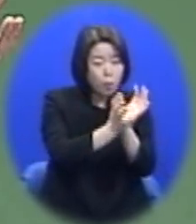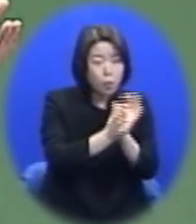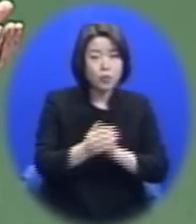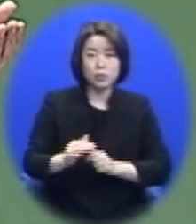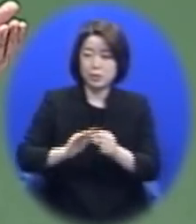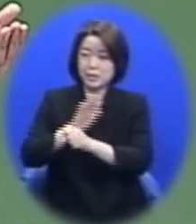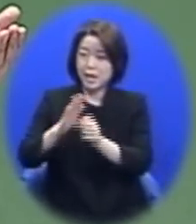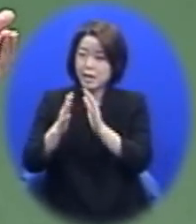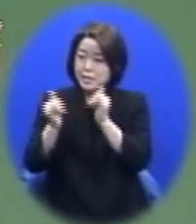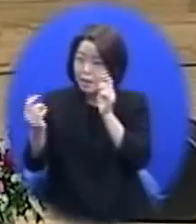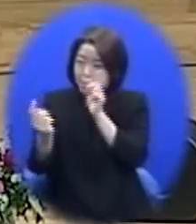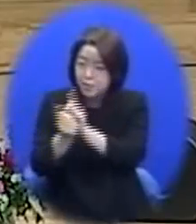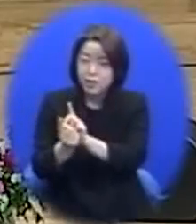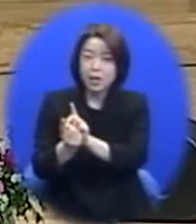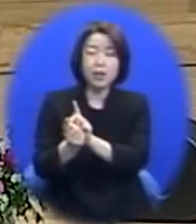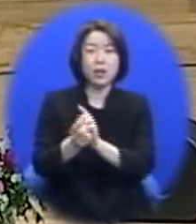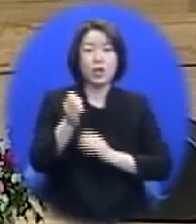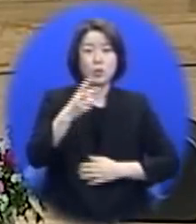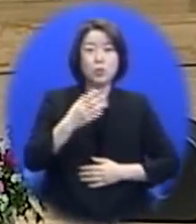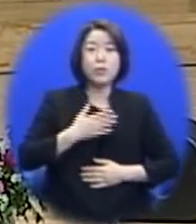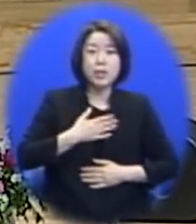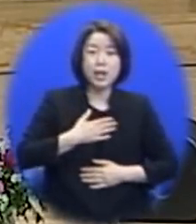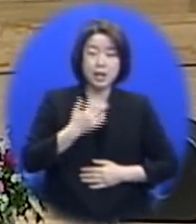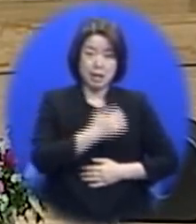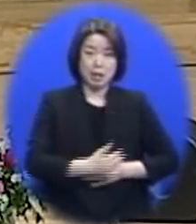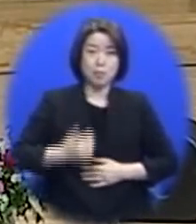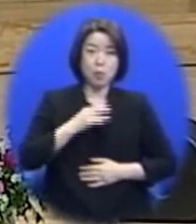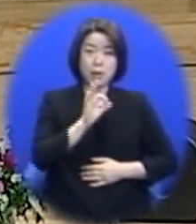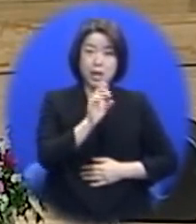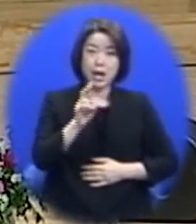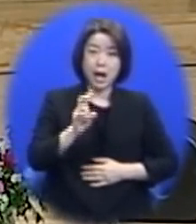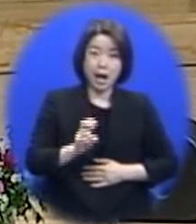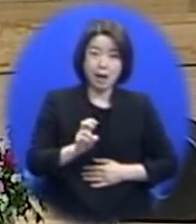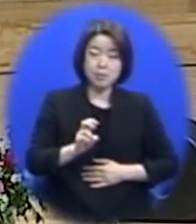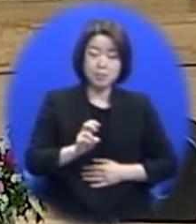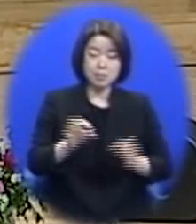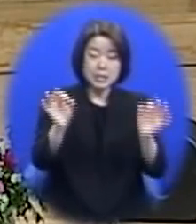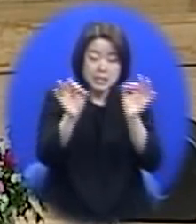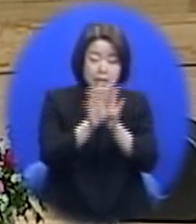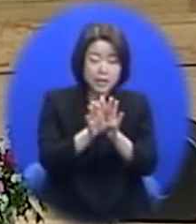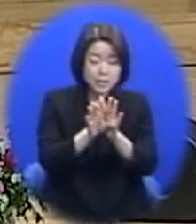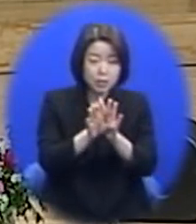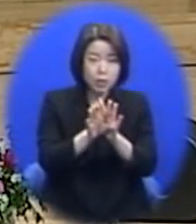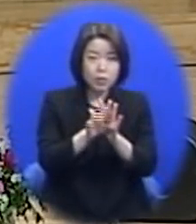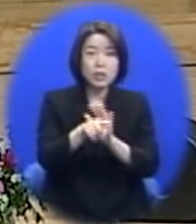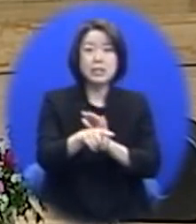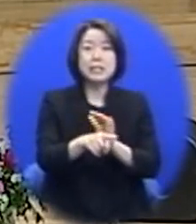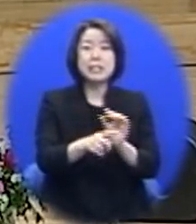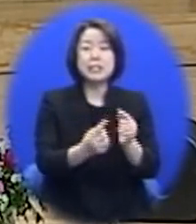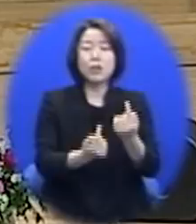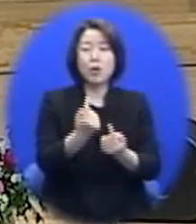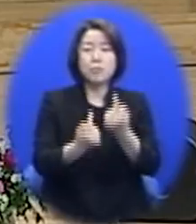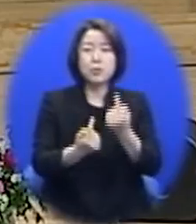사랑하는 사람 만나는 거나 내 몸에 암이 사라진 거와 비교할 수